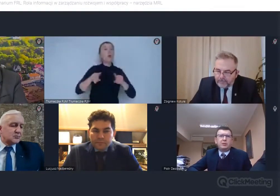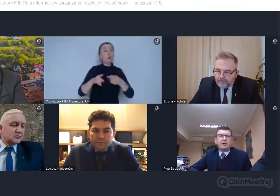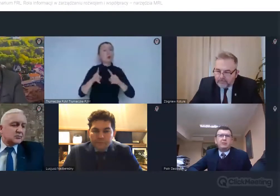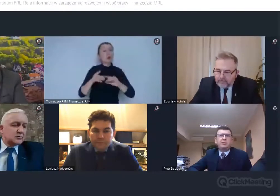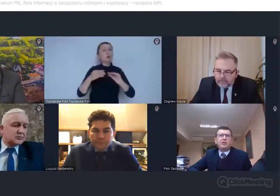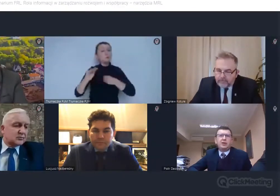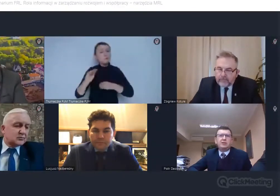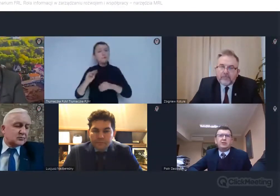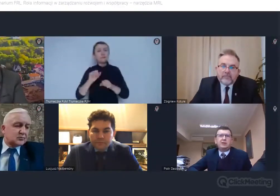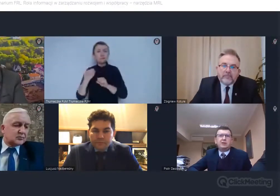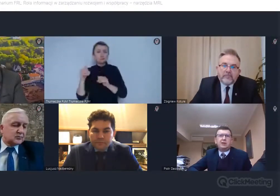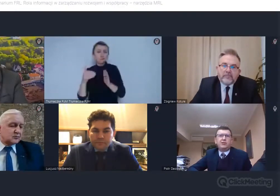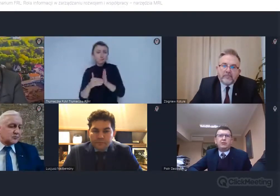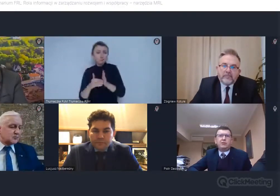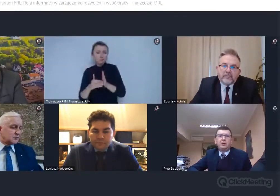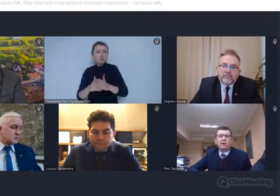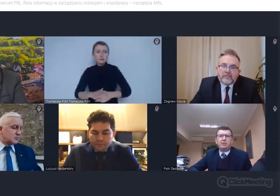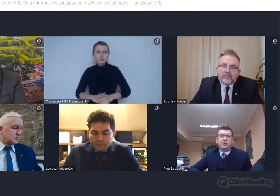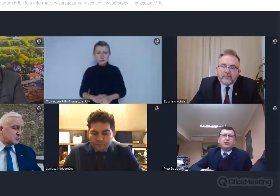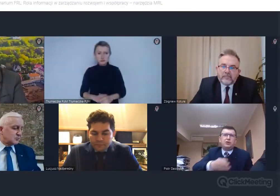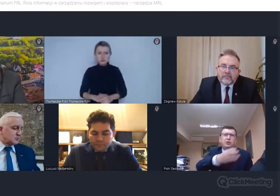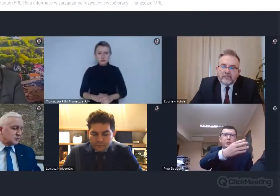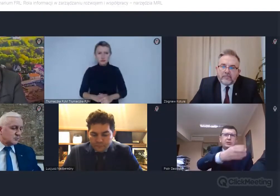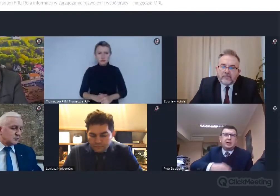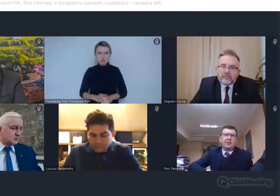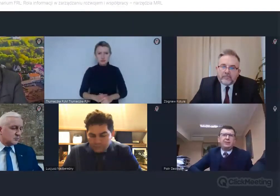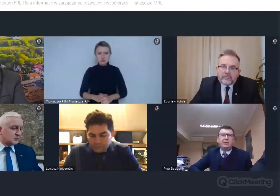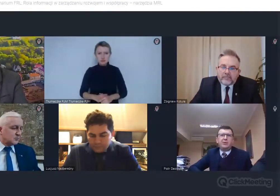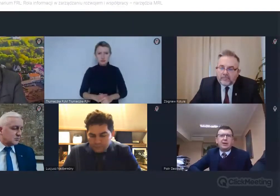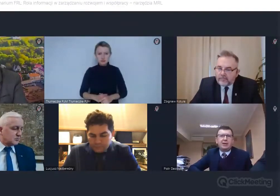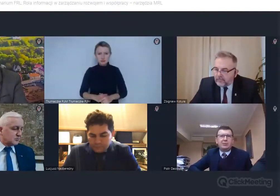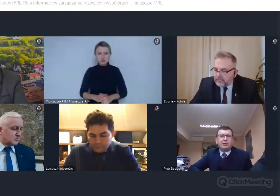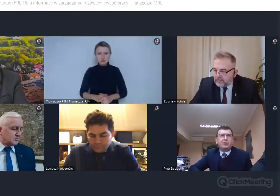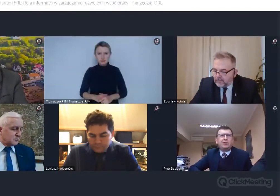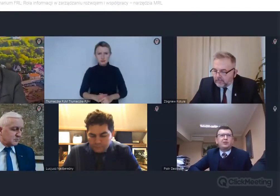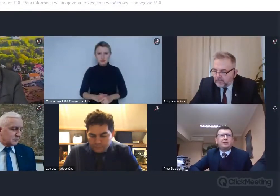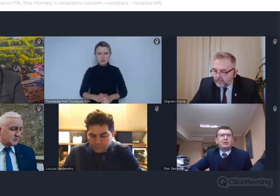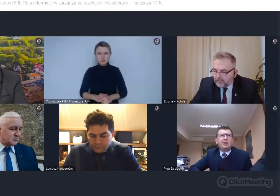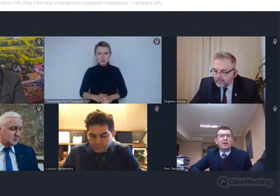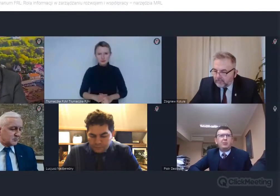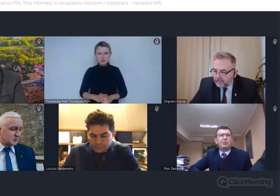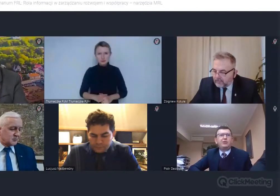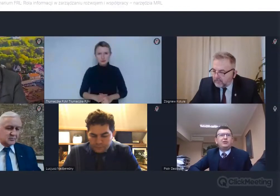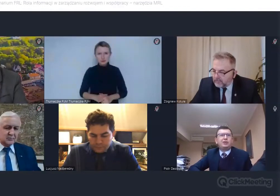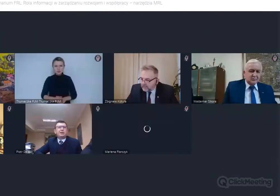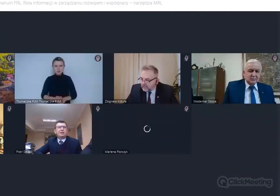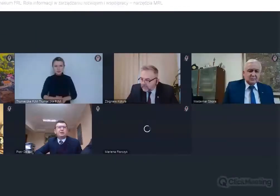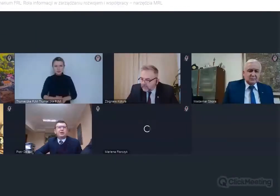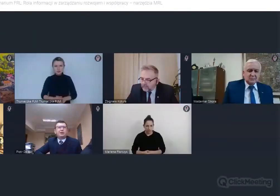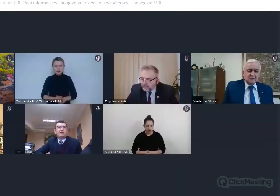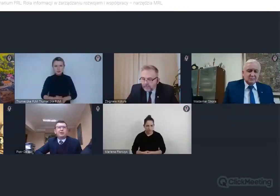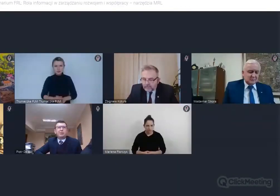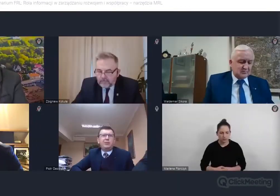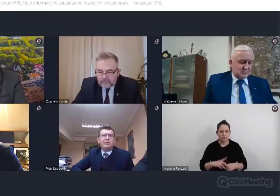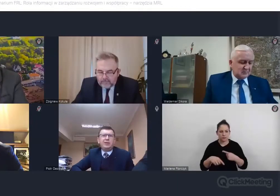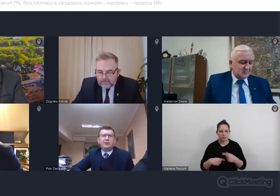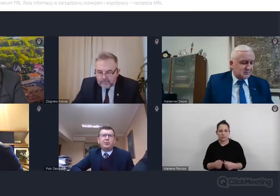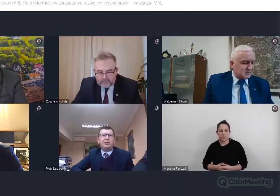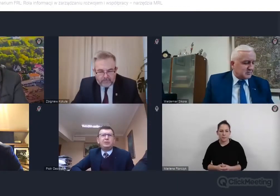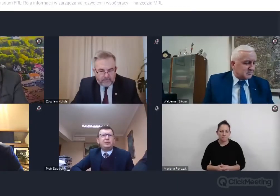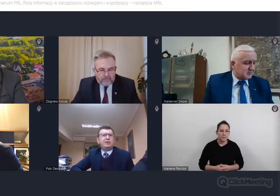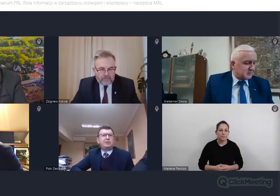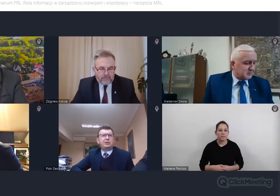przyjemnością słucham, jak moi mieszkańcy jeżdżą w gości do Buzka, nawet na weekend, po to tylko, żeby pomoczyć się tych wodach siarkowych, bo my